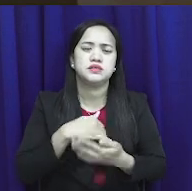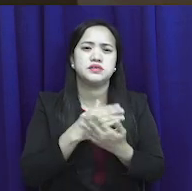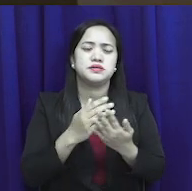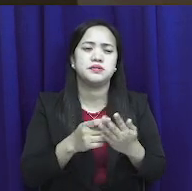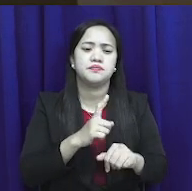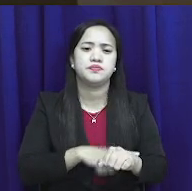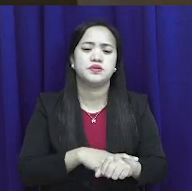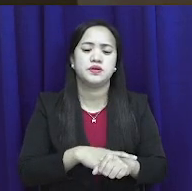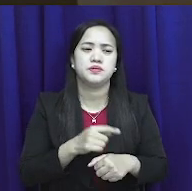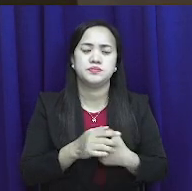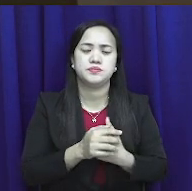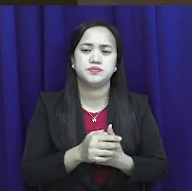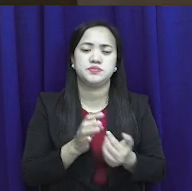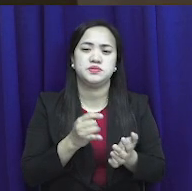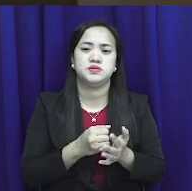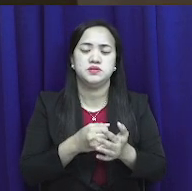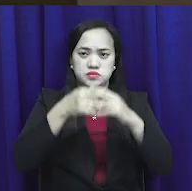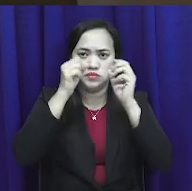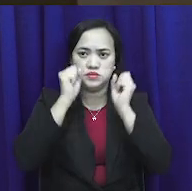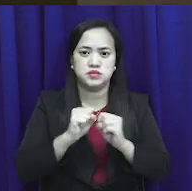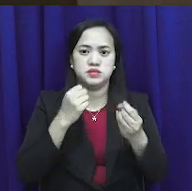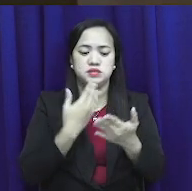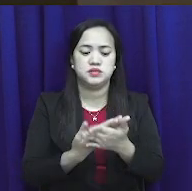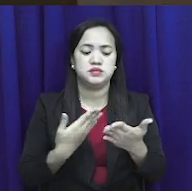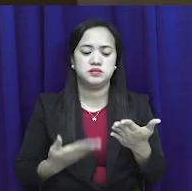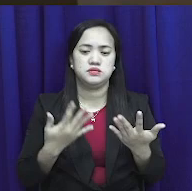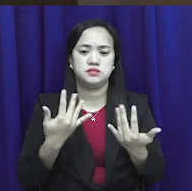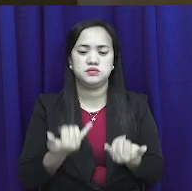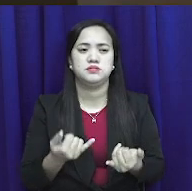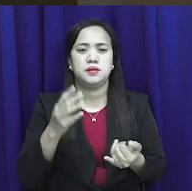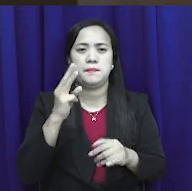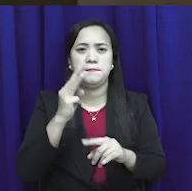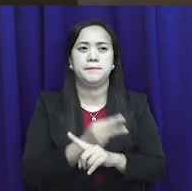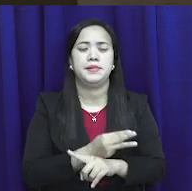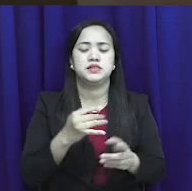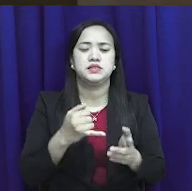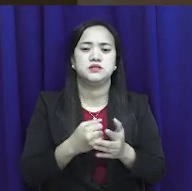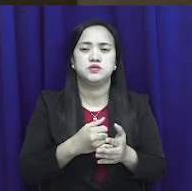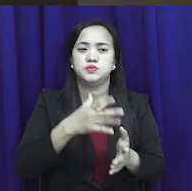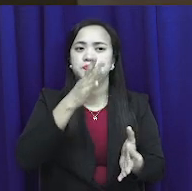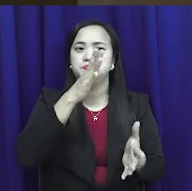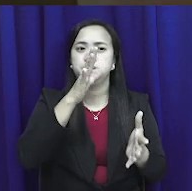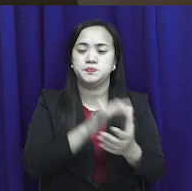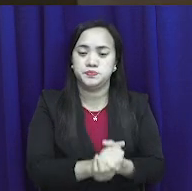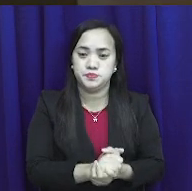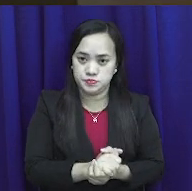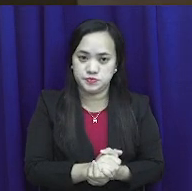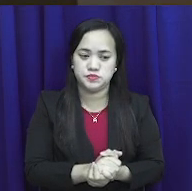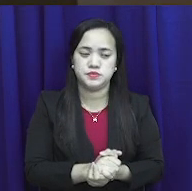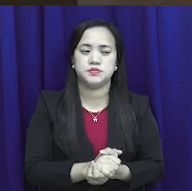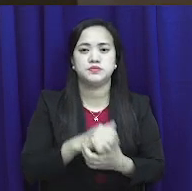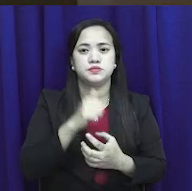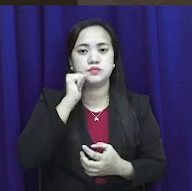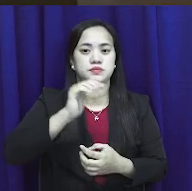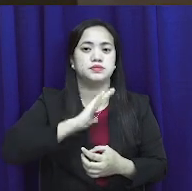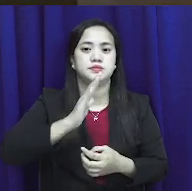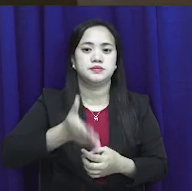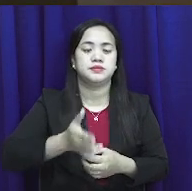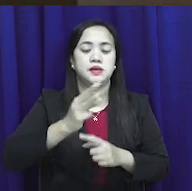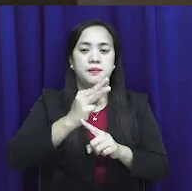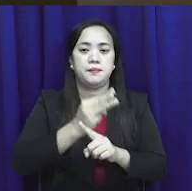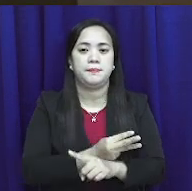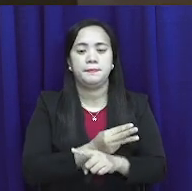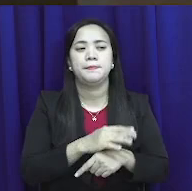no ang nakakalungkot nito lalong-lalo na eh Sabi ko nga March is a women's women's month Sabi nga e ung March ay